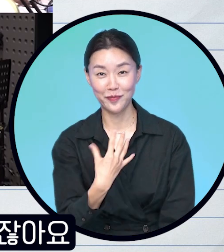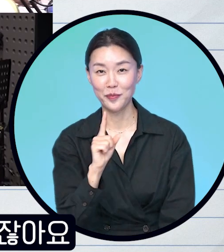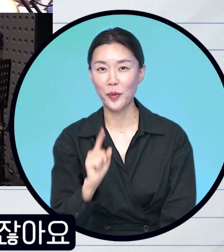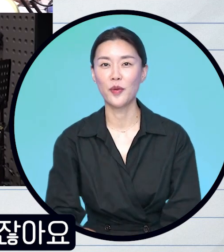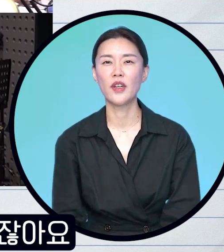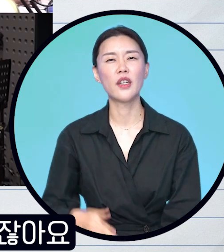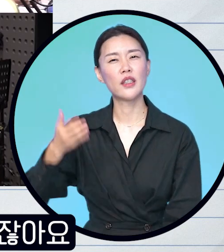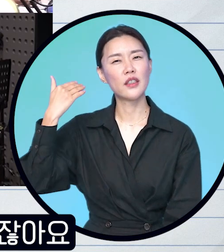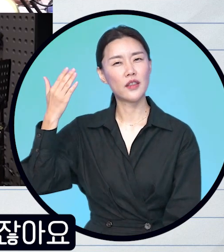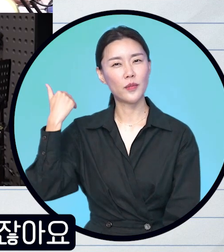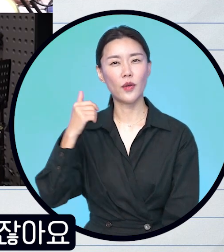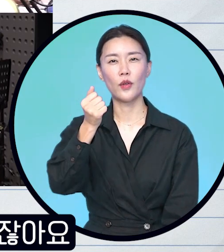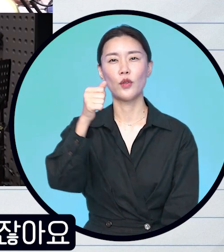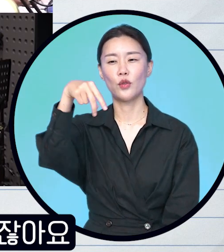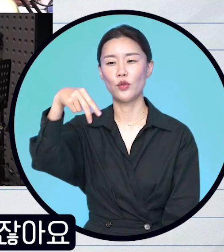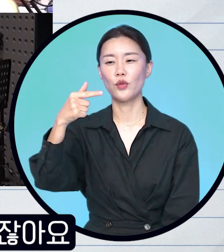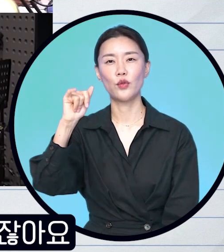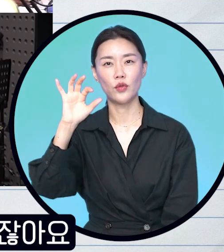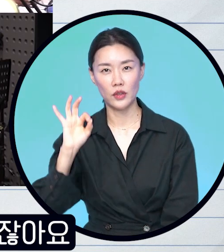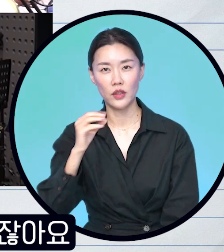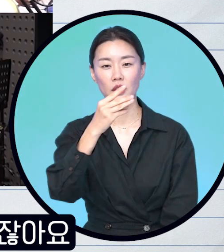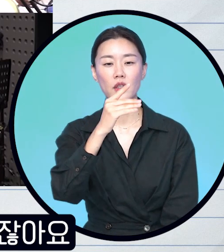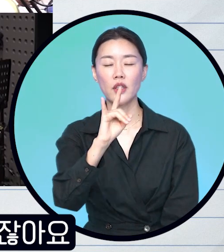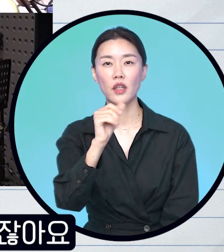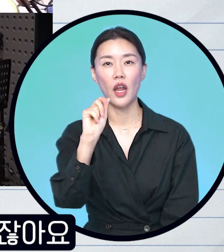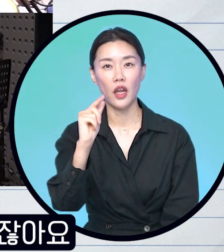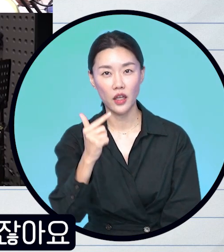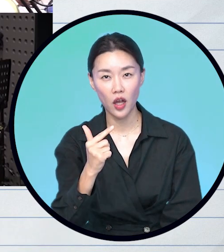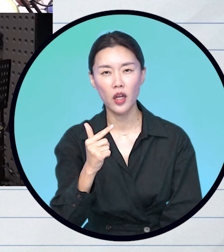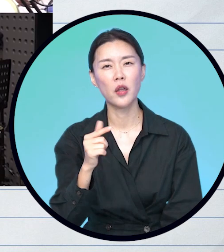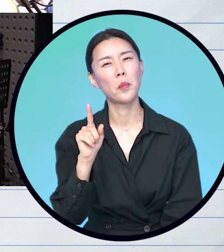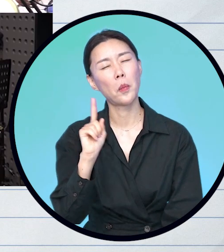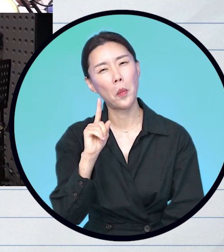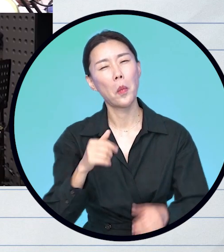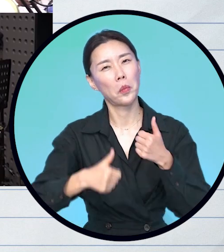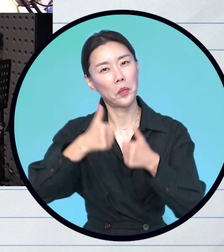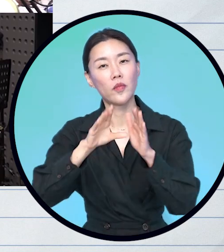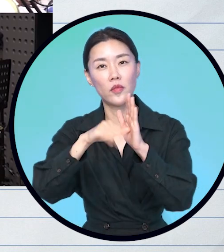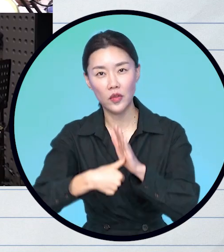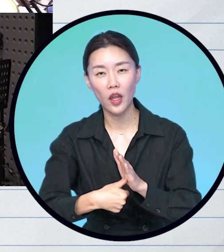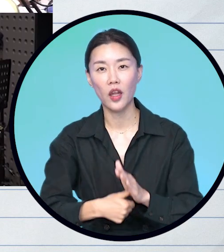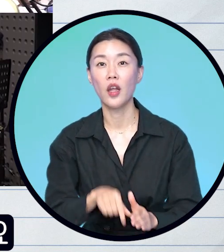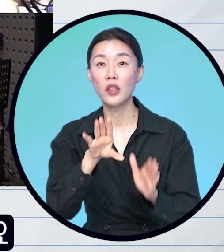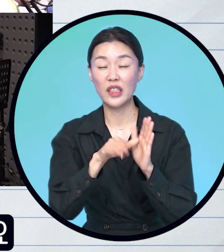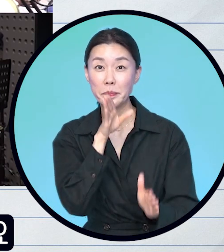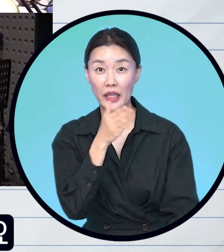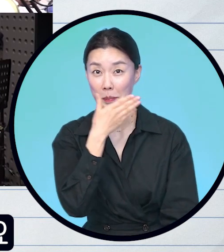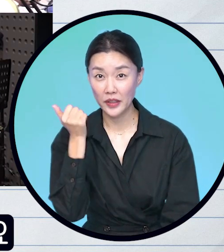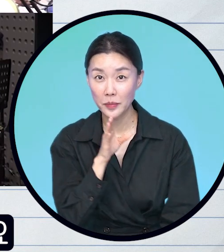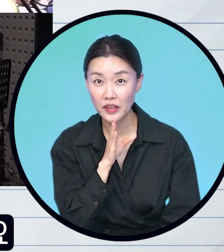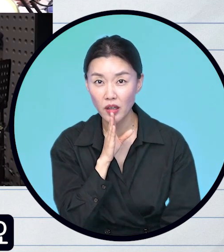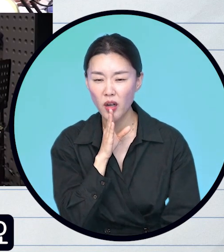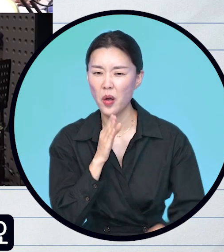지난번에 휴닝이, 태현이, 수빈이 사복 대결했잖아요. 맞죠. 그때 수빈이 진짜로 삐친 거였어요. 반바지